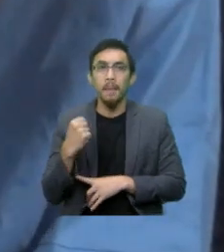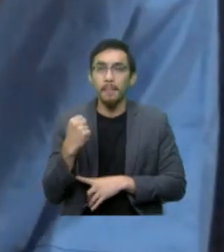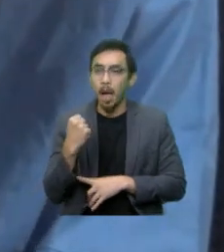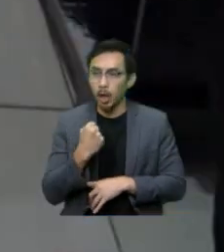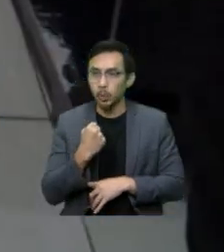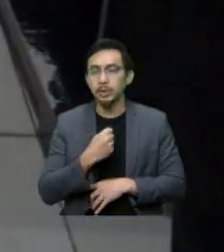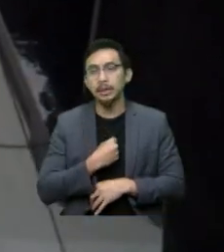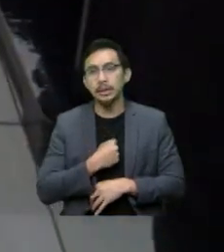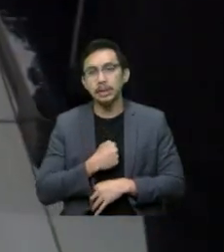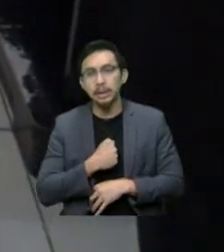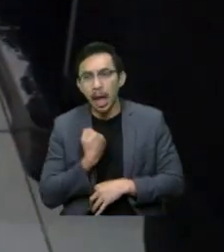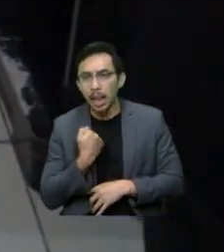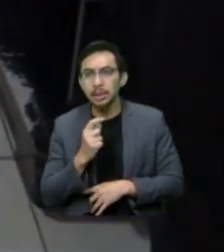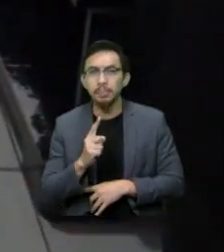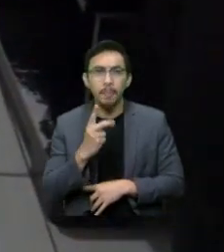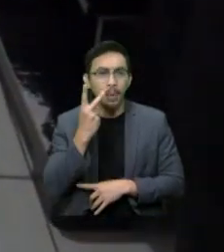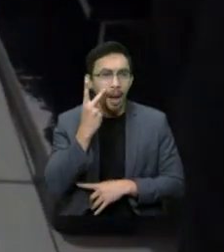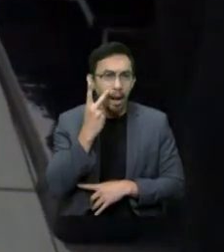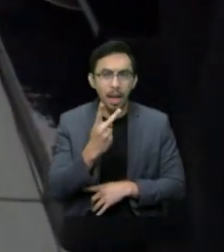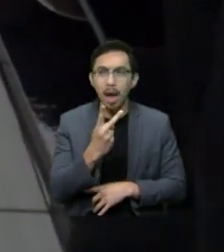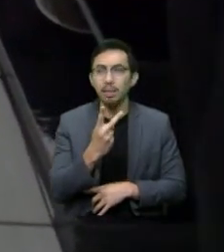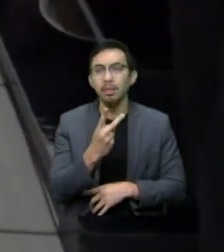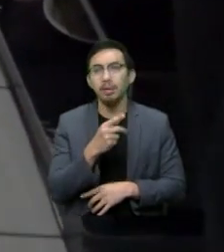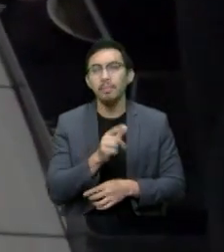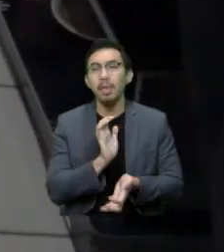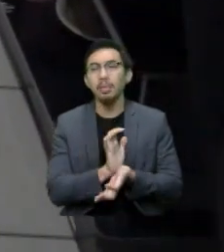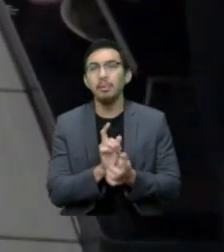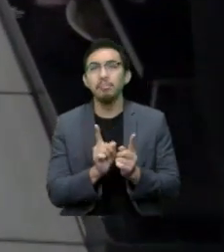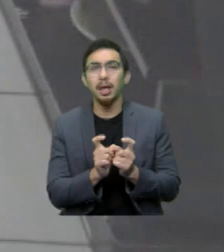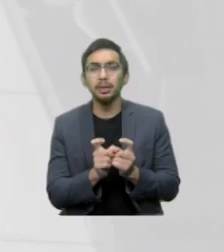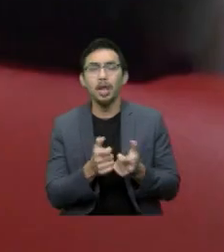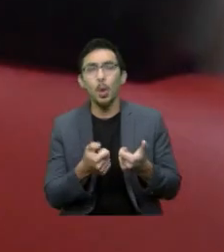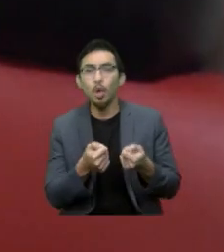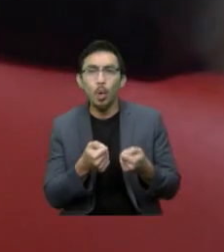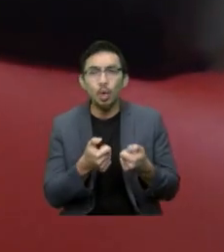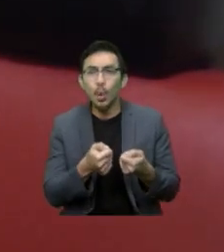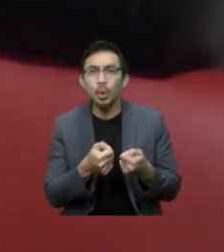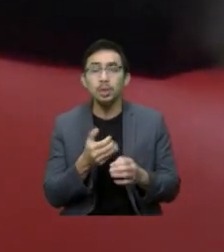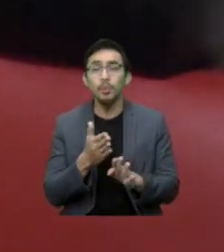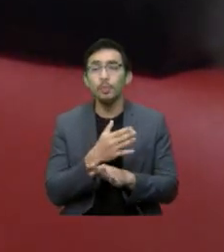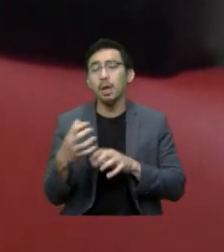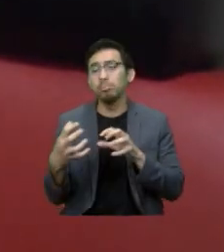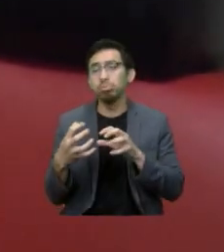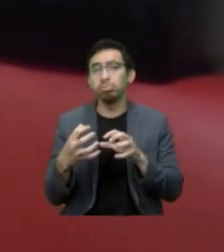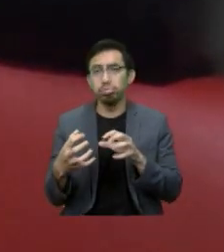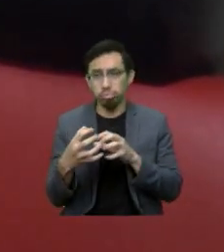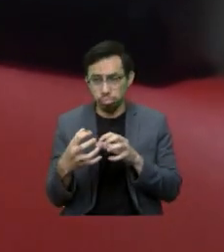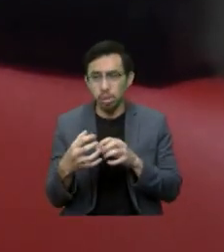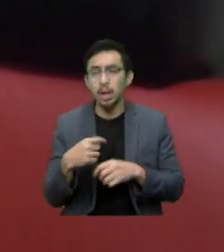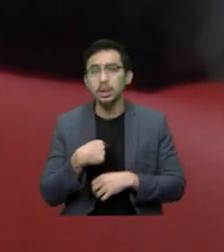berbalas pesan mesra dengan mantan kekasihnya hingga sempat terjadi cekcok. Sakit hati apa